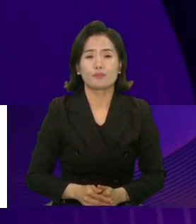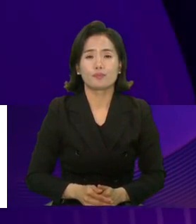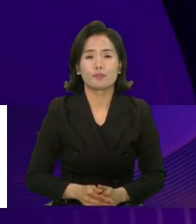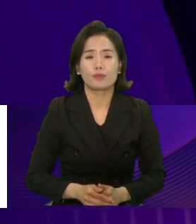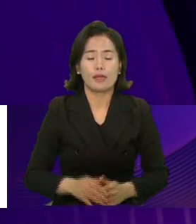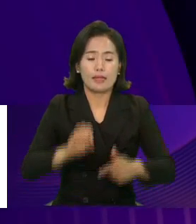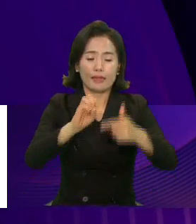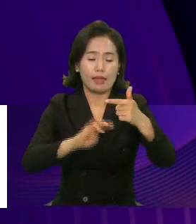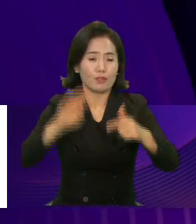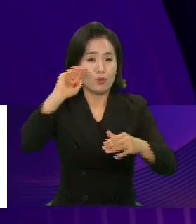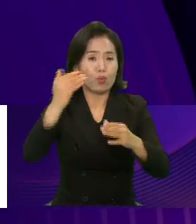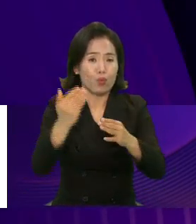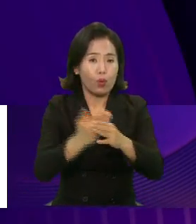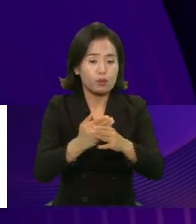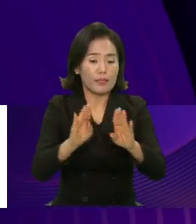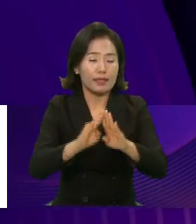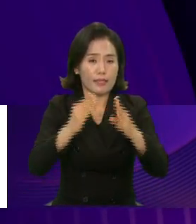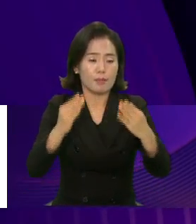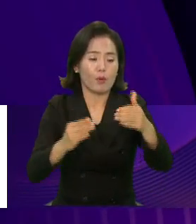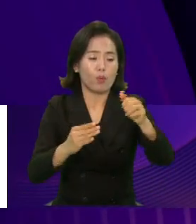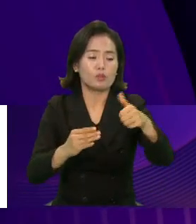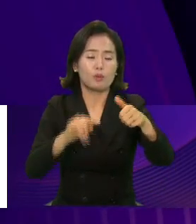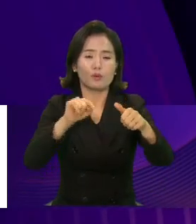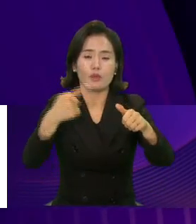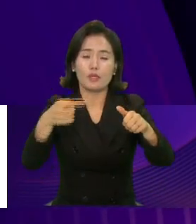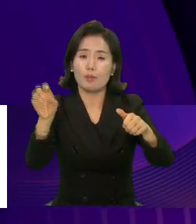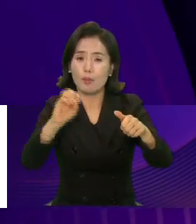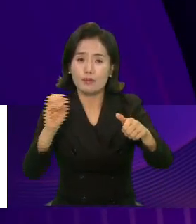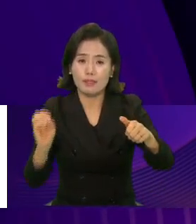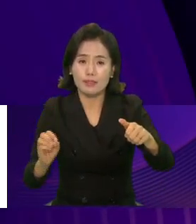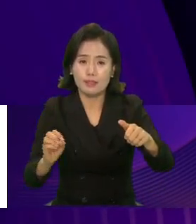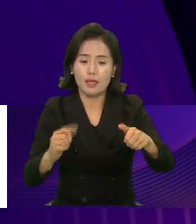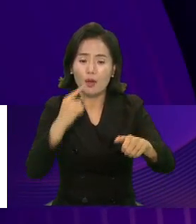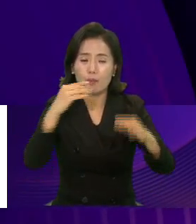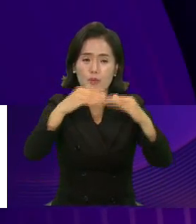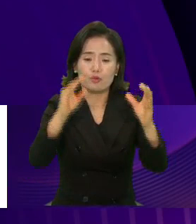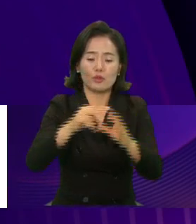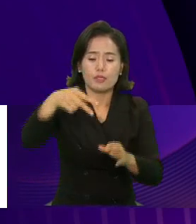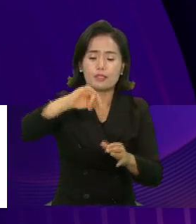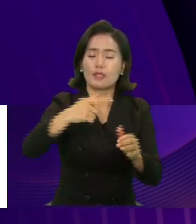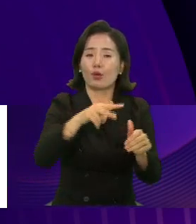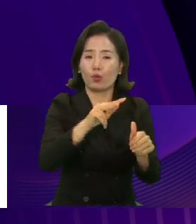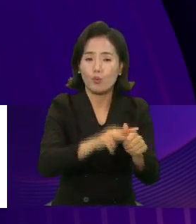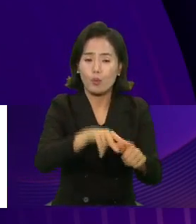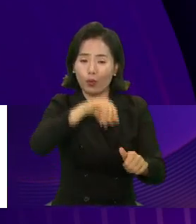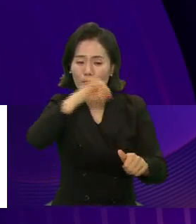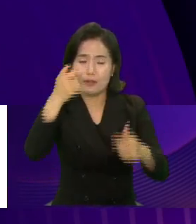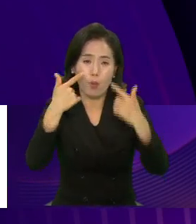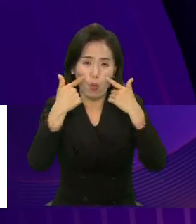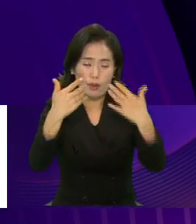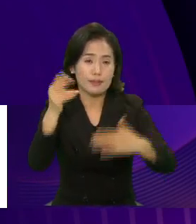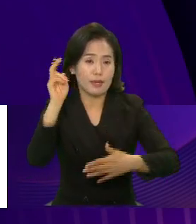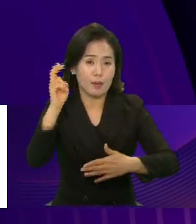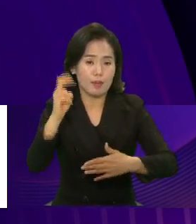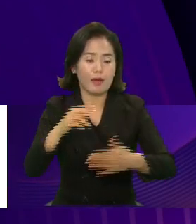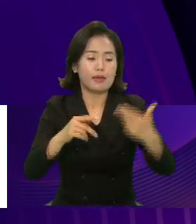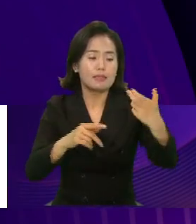이어서 나주 화순으로 가볼까요? 개표는 55.1% 진행됐습니다. 더불어민주당 신정훈 후보의 당선이